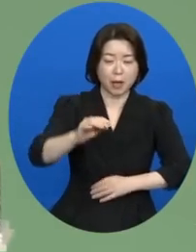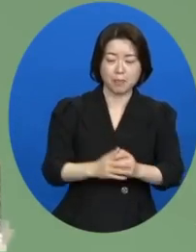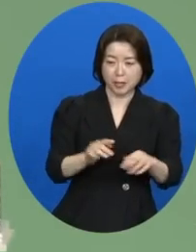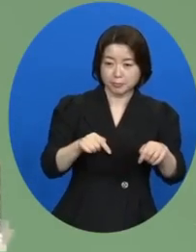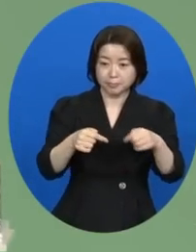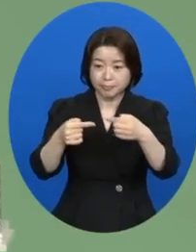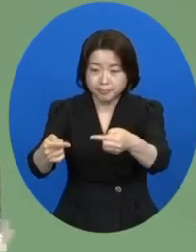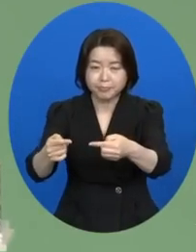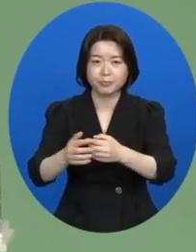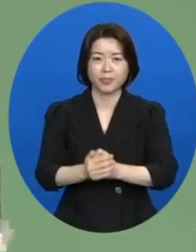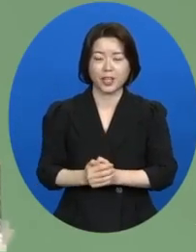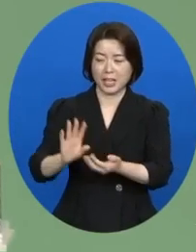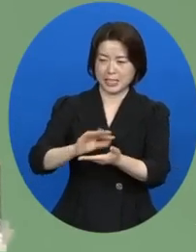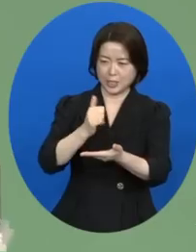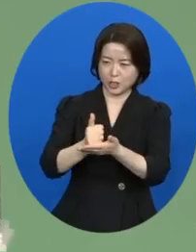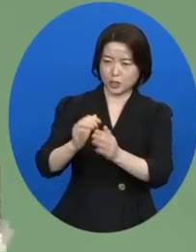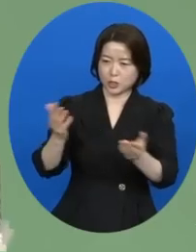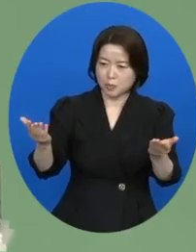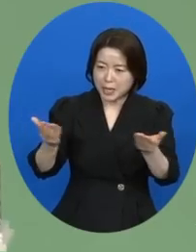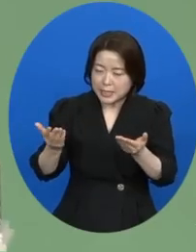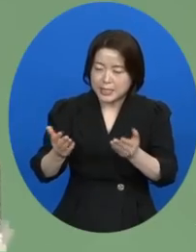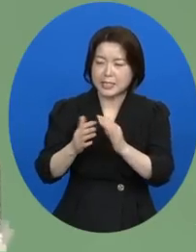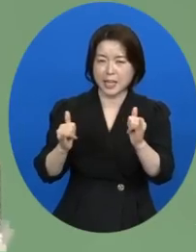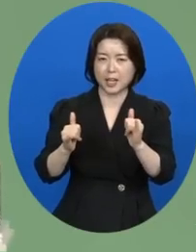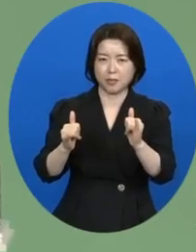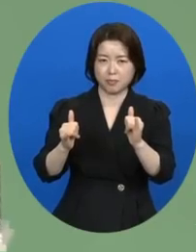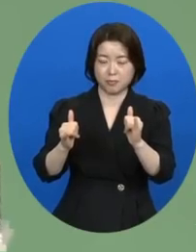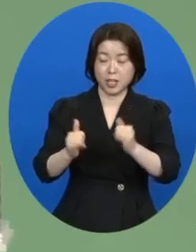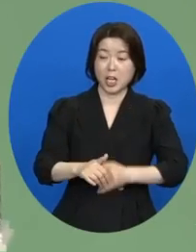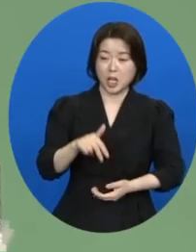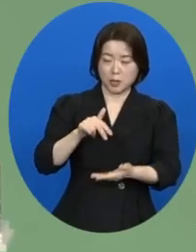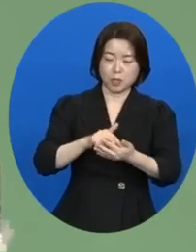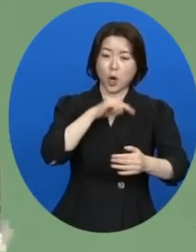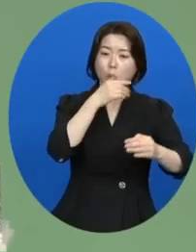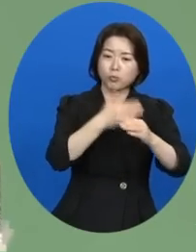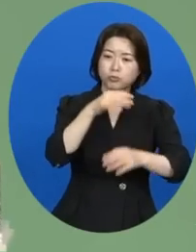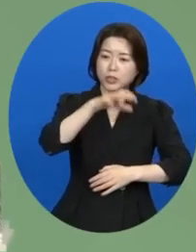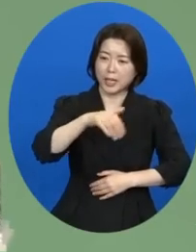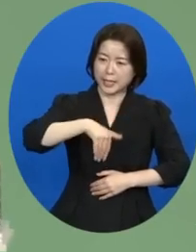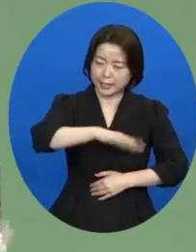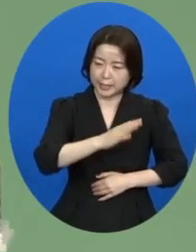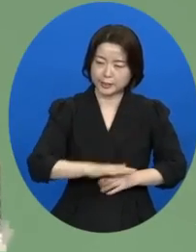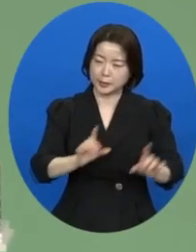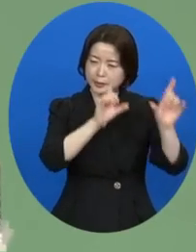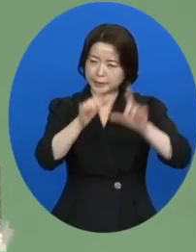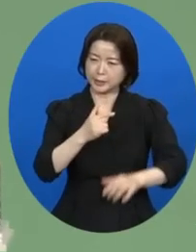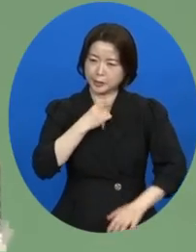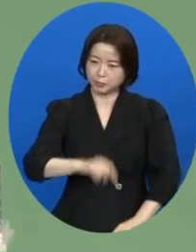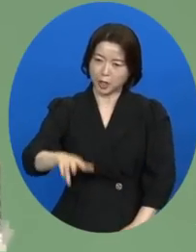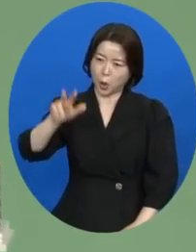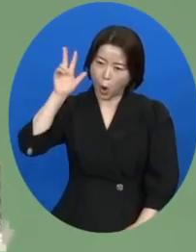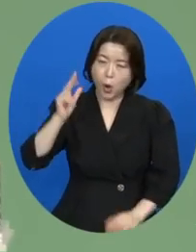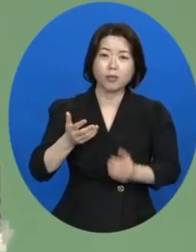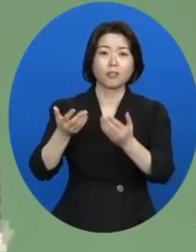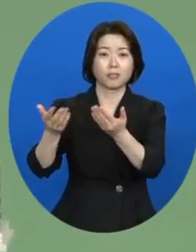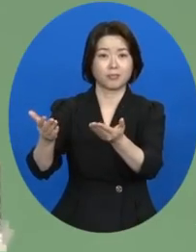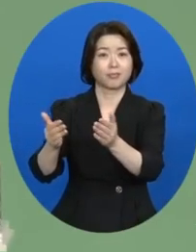나가 그리스도의 사역자로 북한에 가서 살겠다는 헌신을 하게